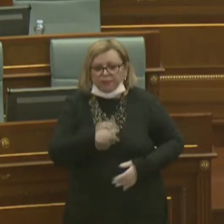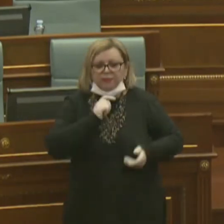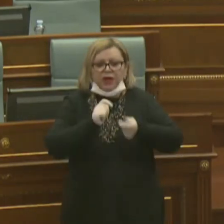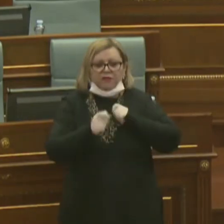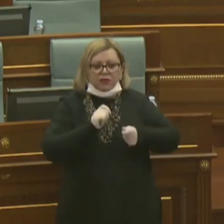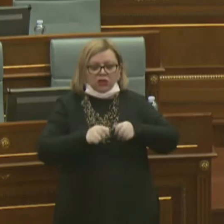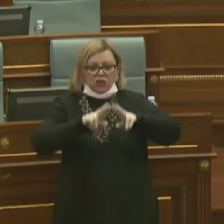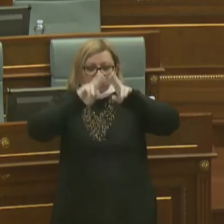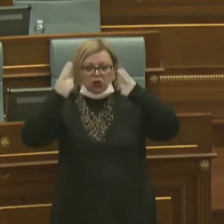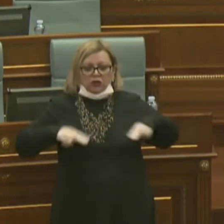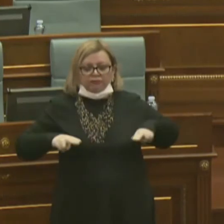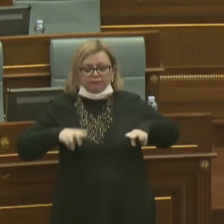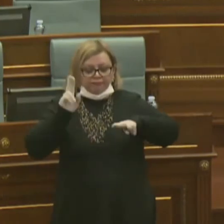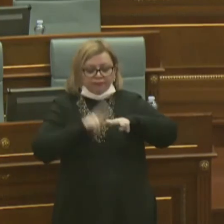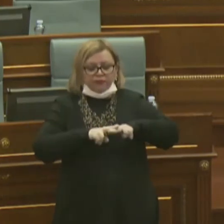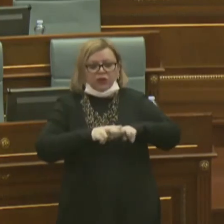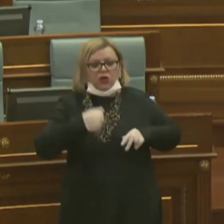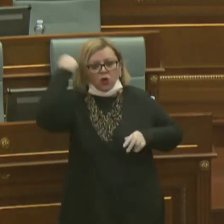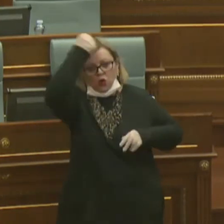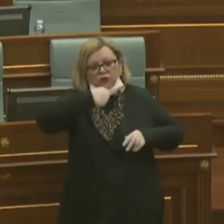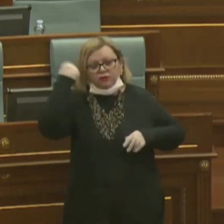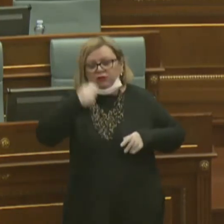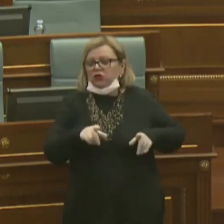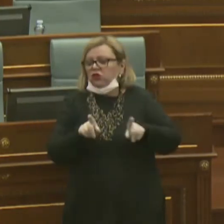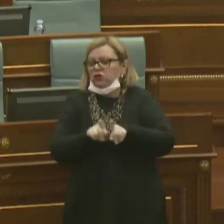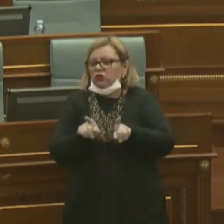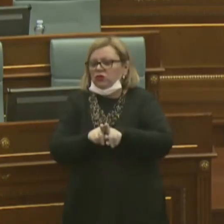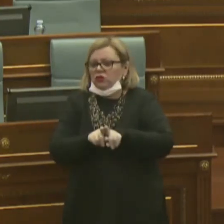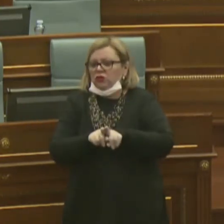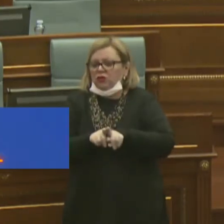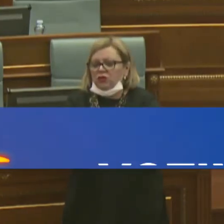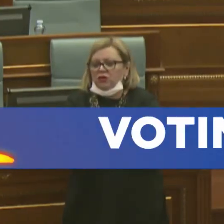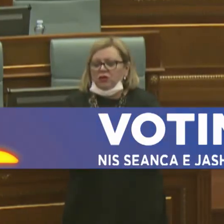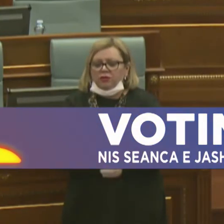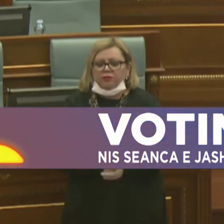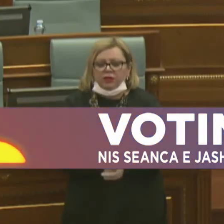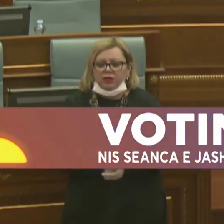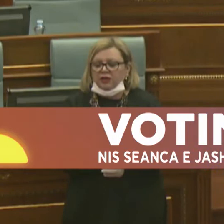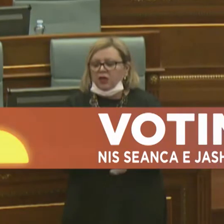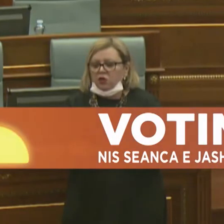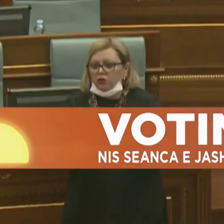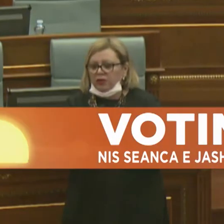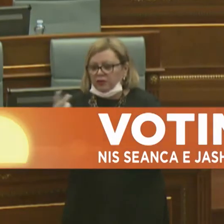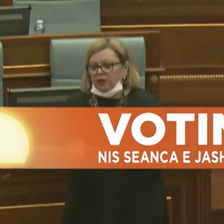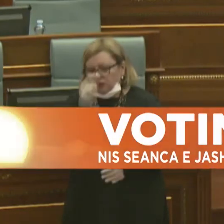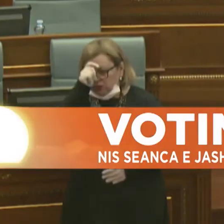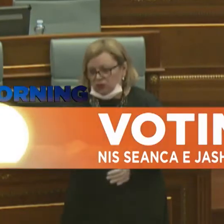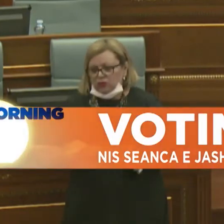marrëveshjeve ndërkombëtare të miratuar në Kuvendin e Kosovës, ashtu sikur që do të kërkojmë që edhe palët tjera të respektojnë